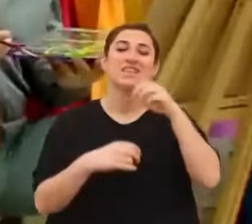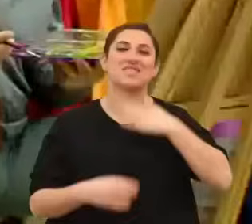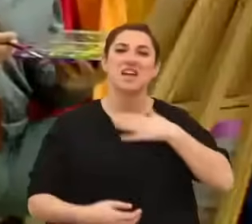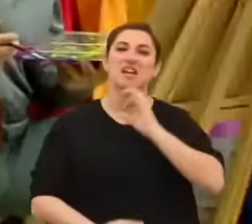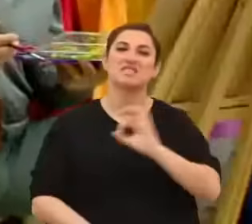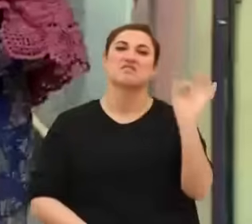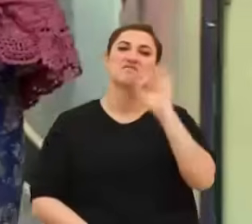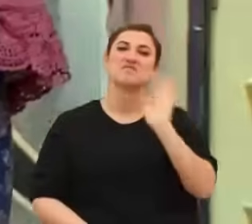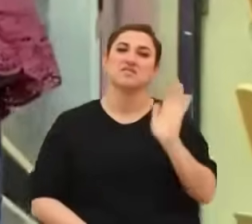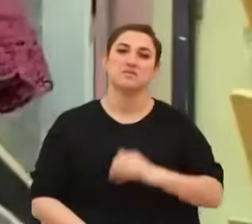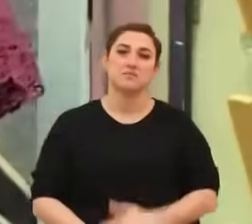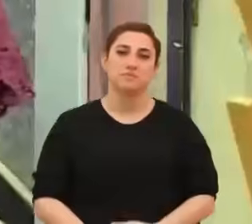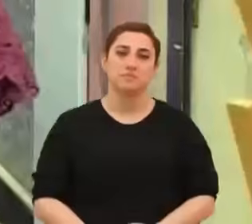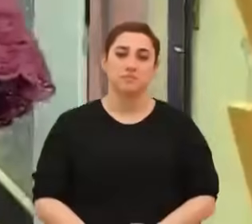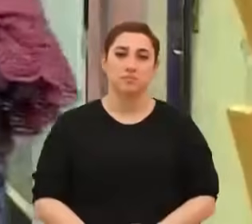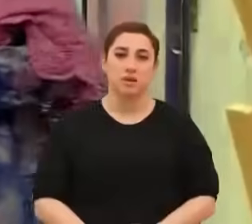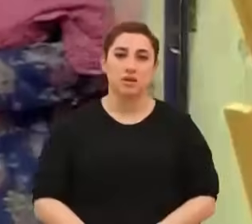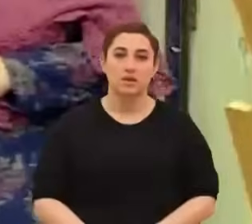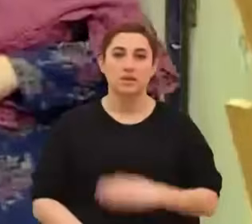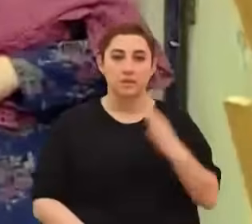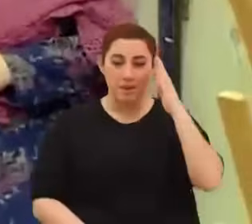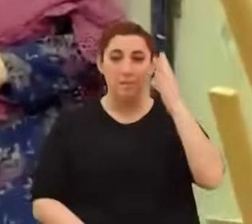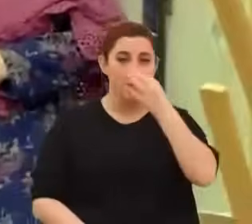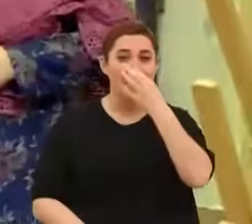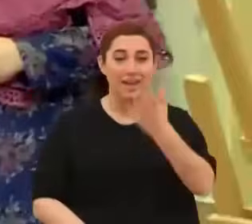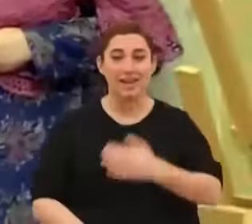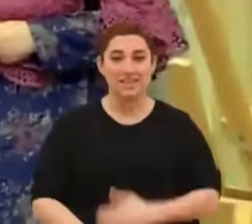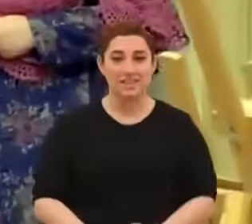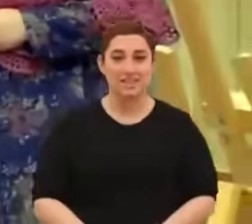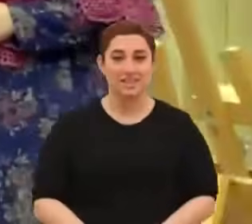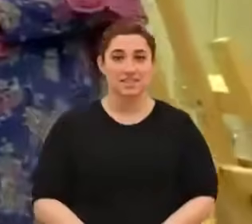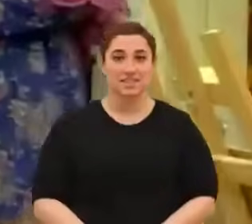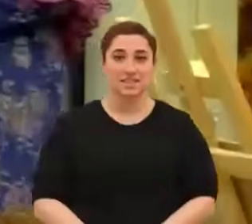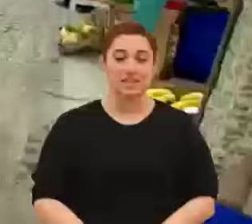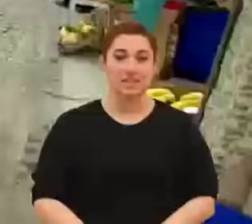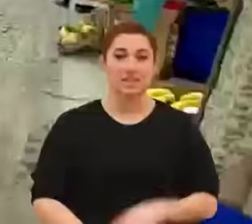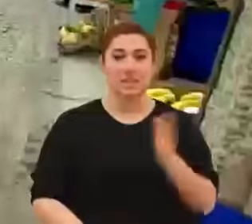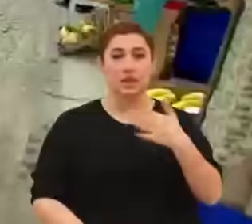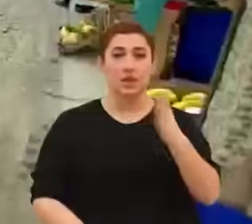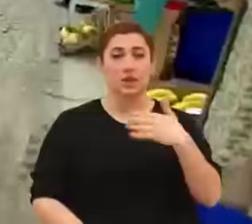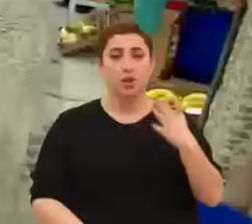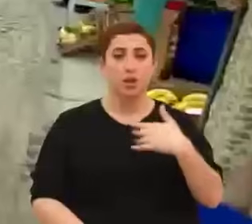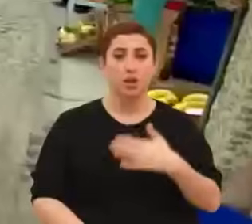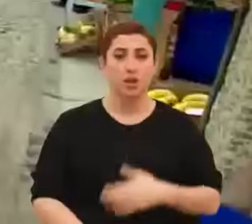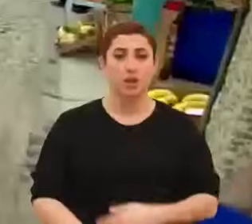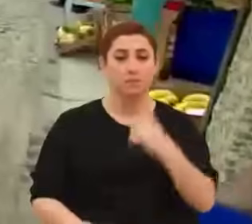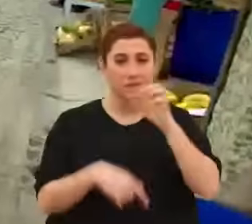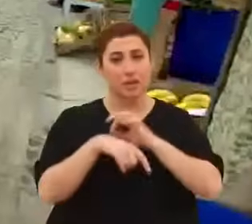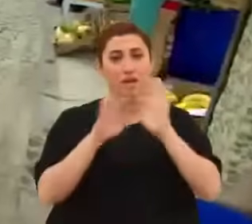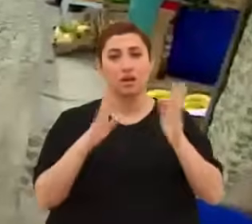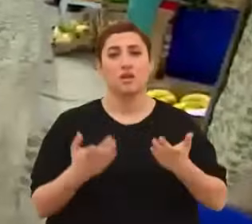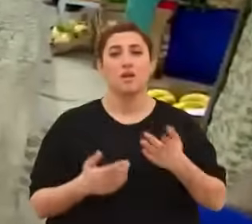saygı kalmadı ya. Gel. Merhaba, kolay gelsin. Gel, gel. Gel, gel, gel, gel. Gel bir dakika